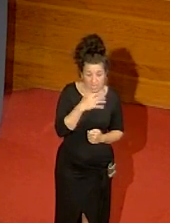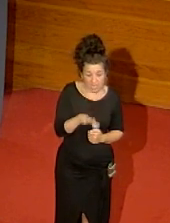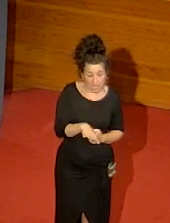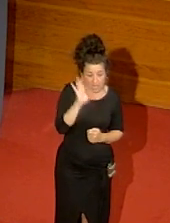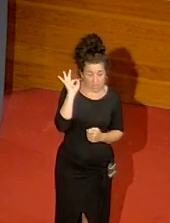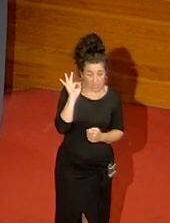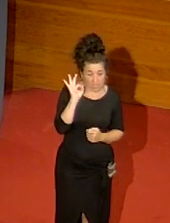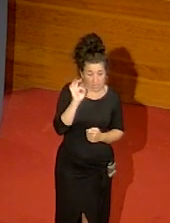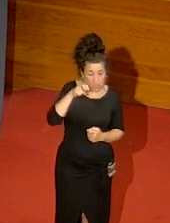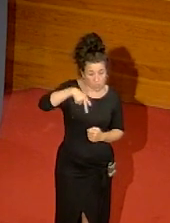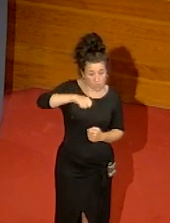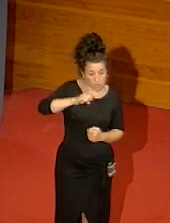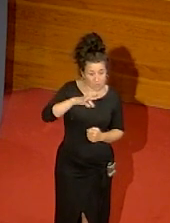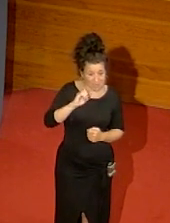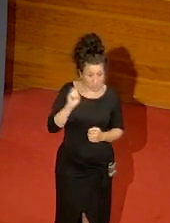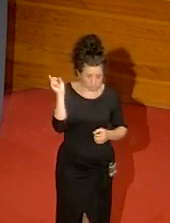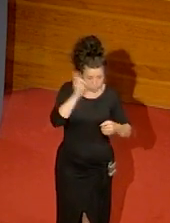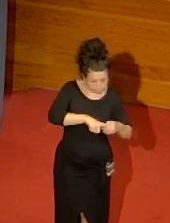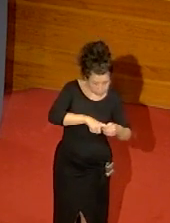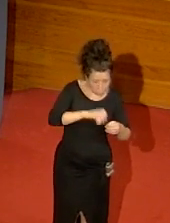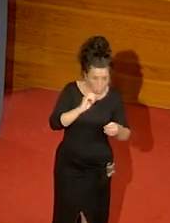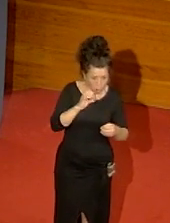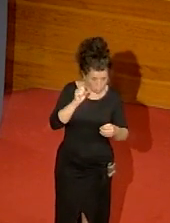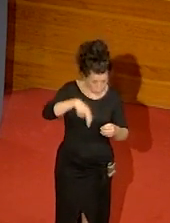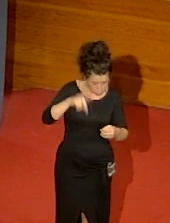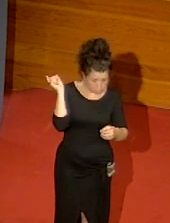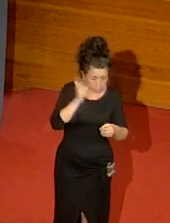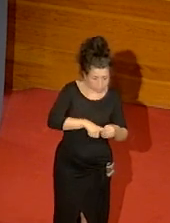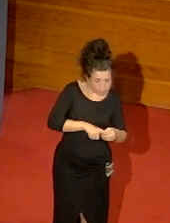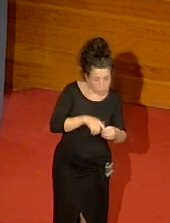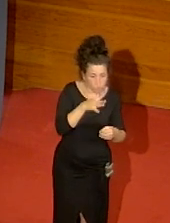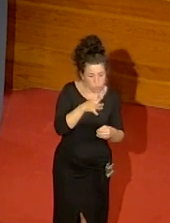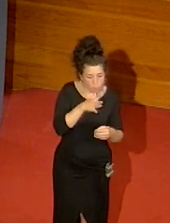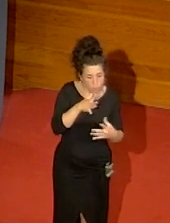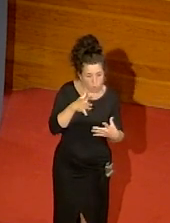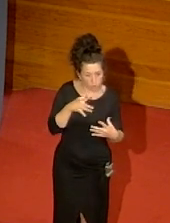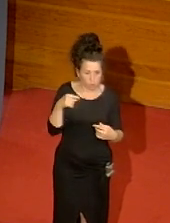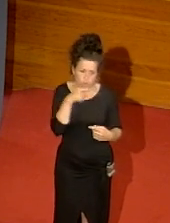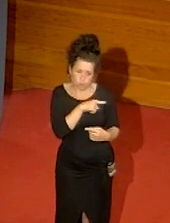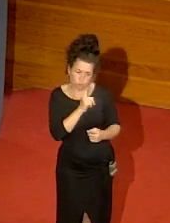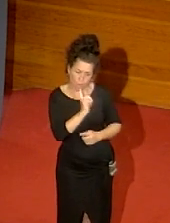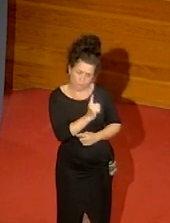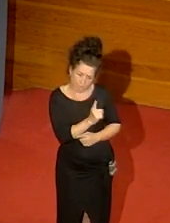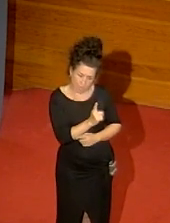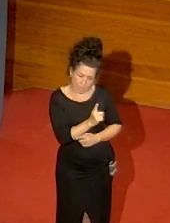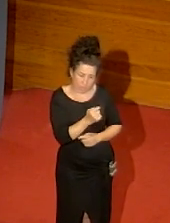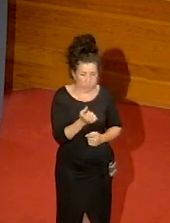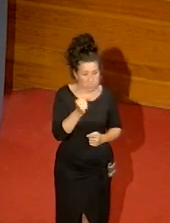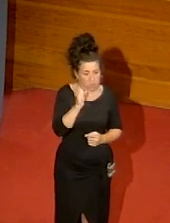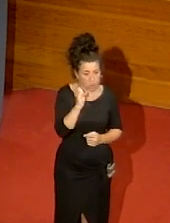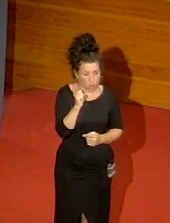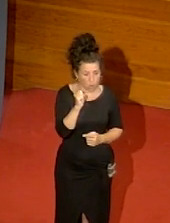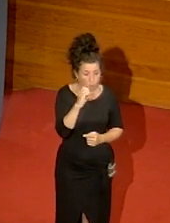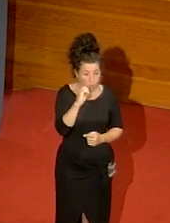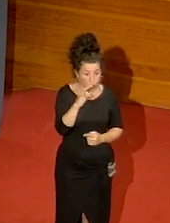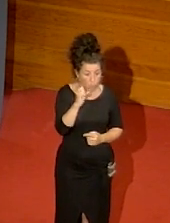Ukrainako gerraren eraginez eta Errusiaren mehatxuaren aurrean, ez? Eta NATO indartu egin da eta hor